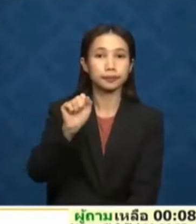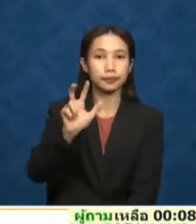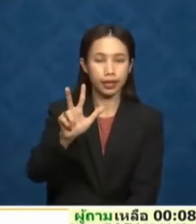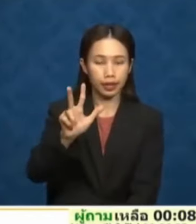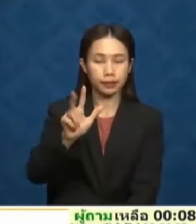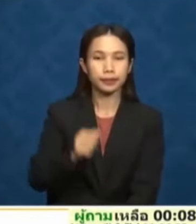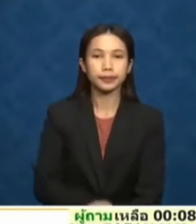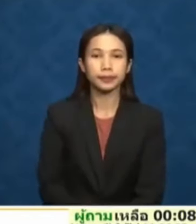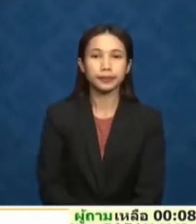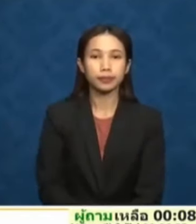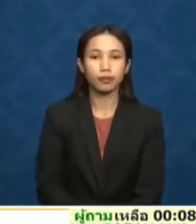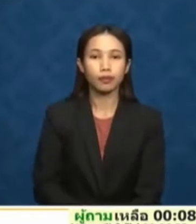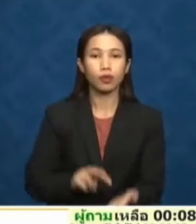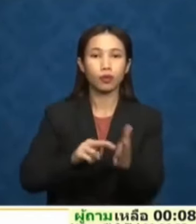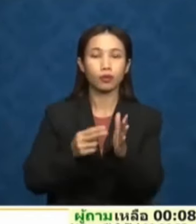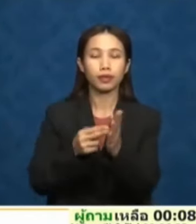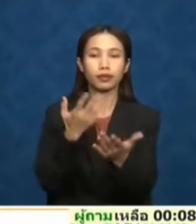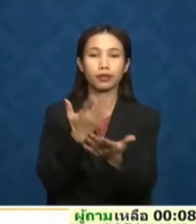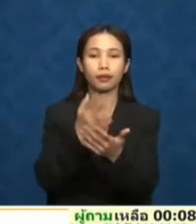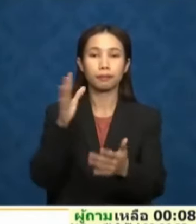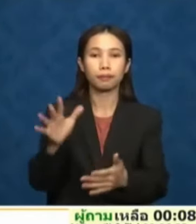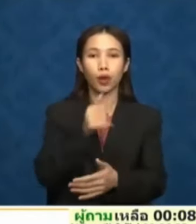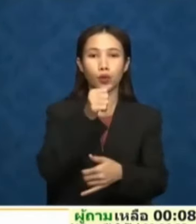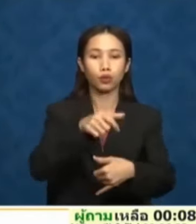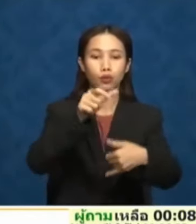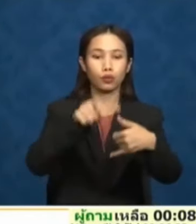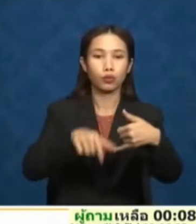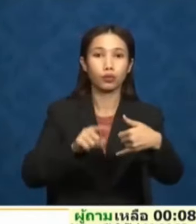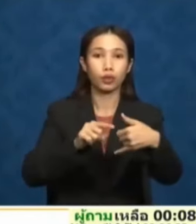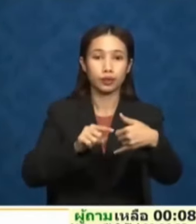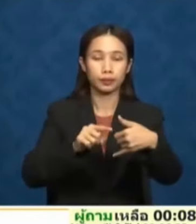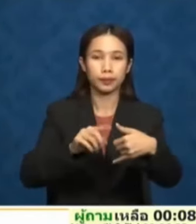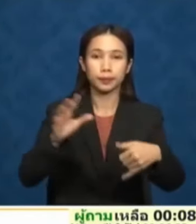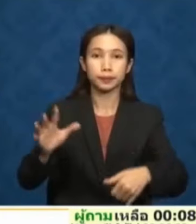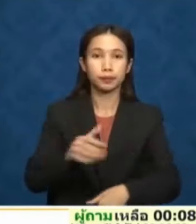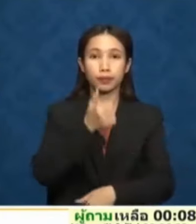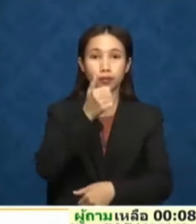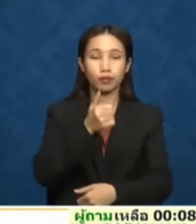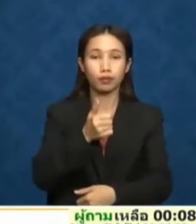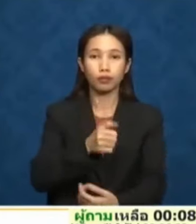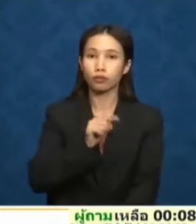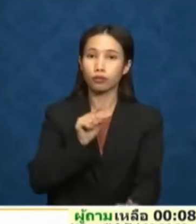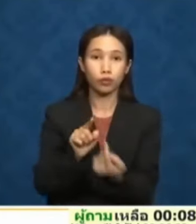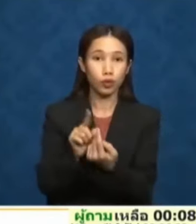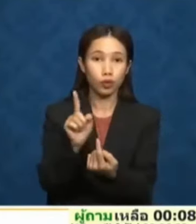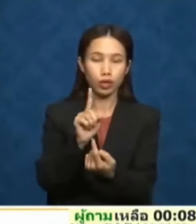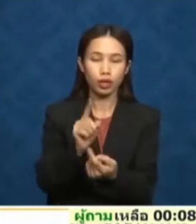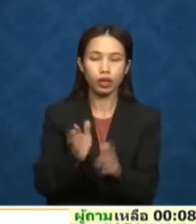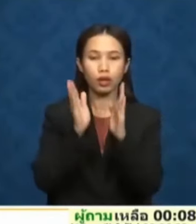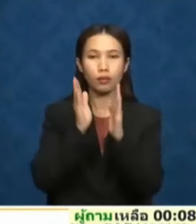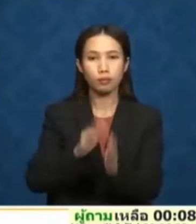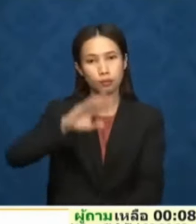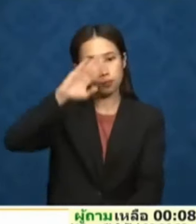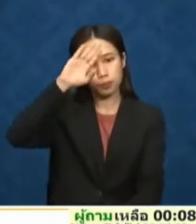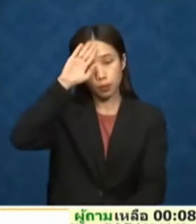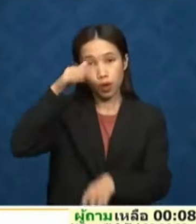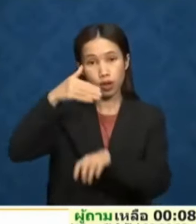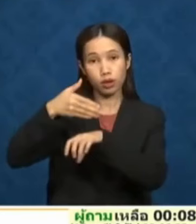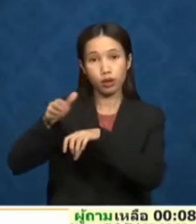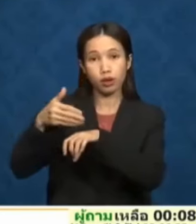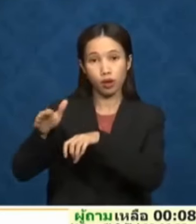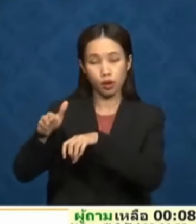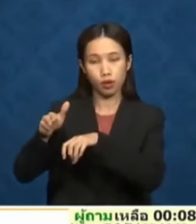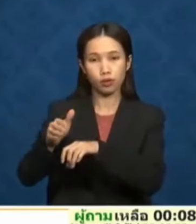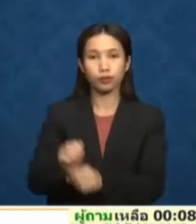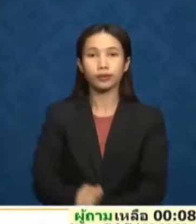capitationหรือเหมาจ่ายรายหัวแต่เน้นย้ำนะครับเฉพาะผู้ป่วยนอกเฉพาะผู้ป่วย